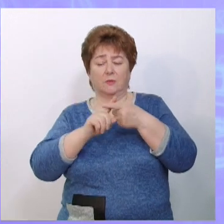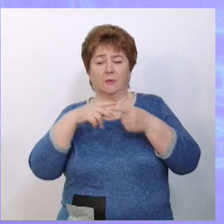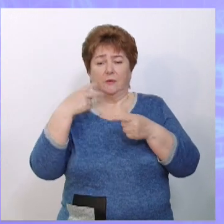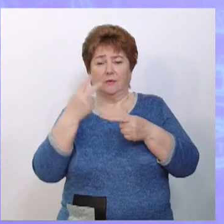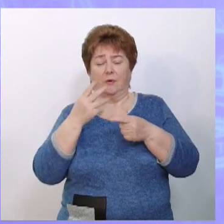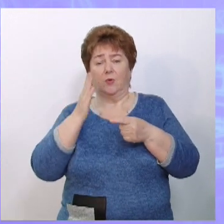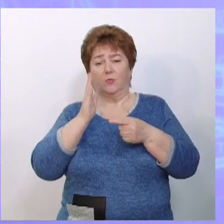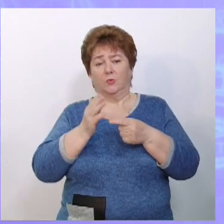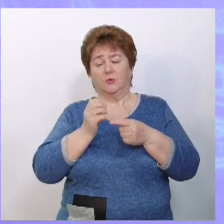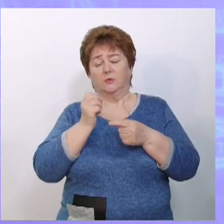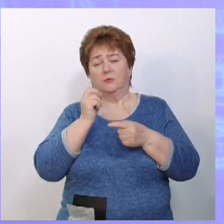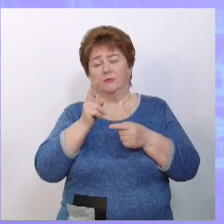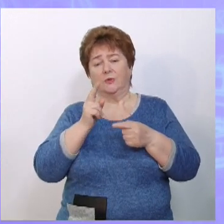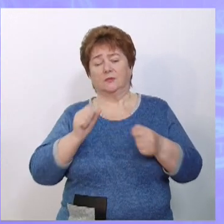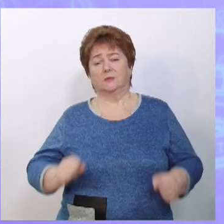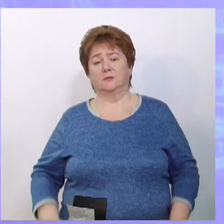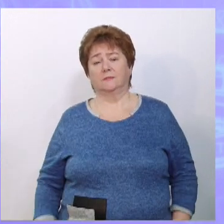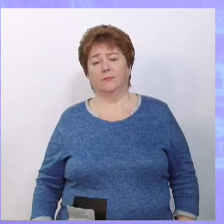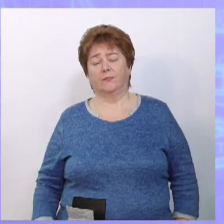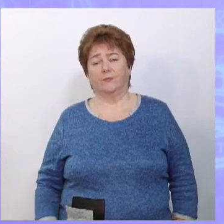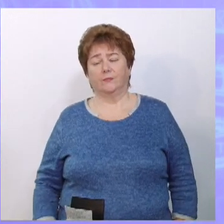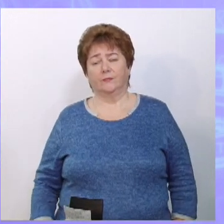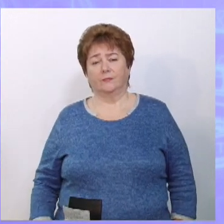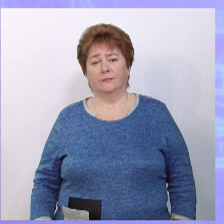2, будет 12.